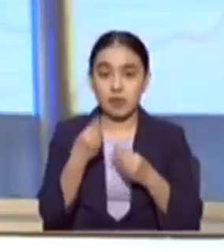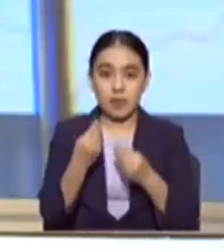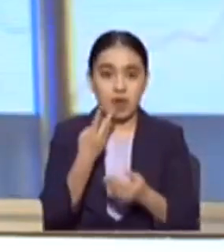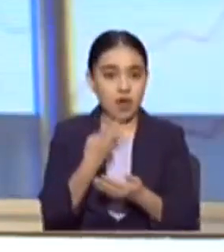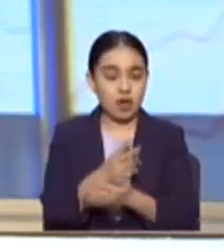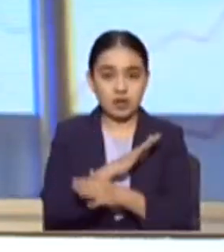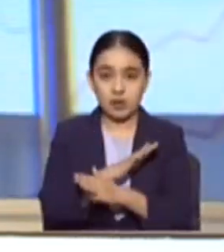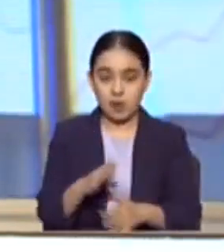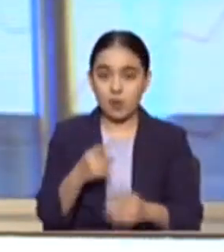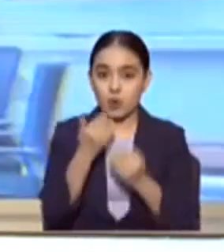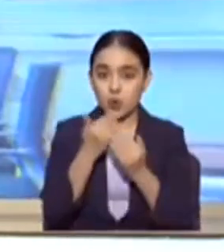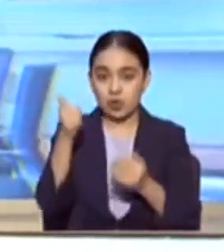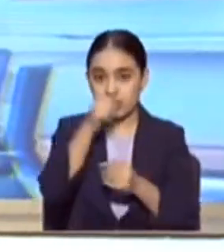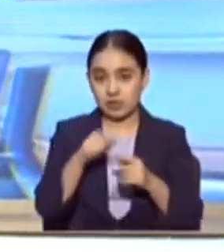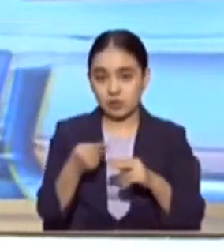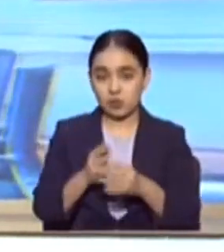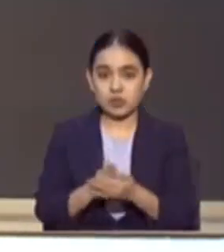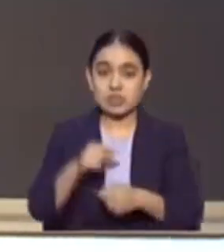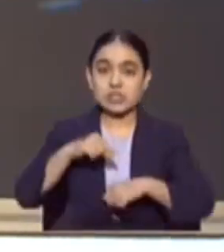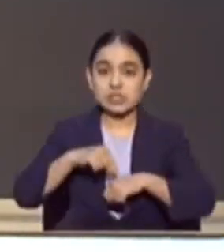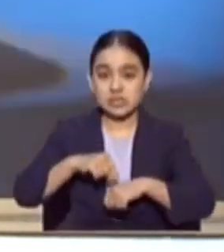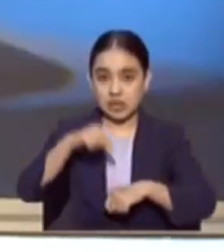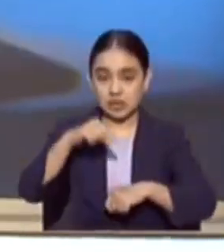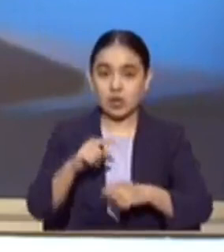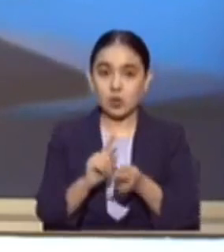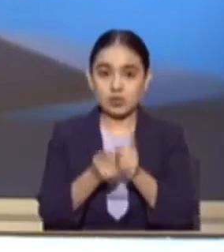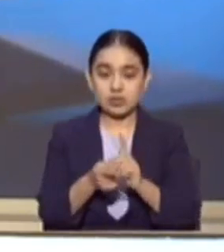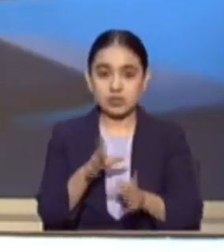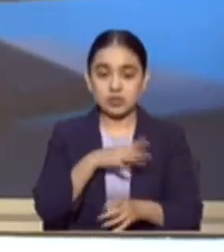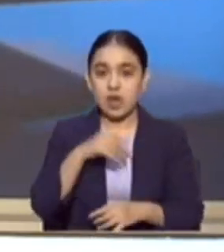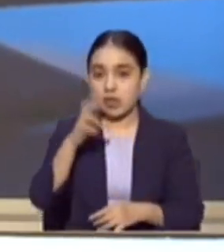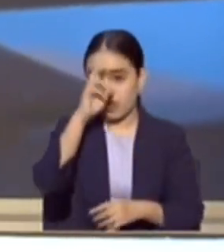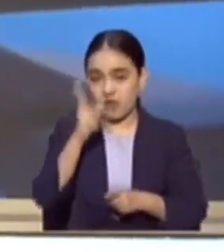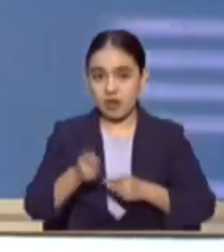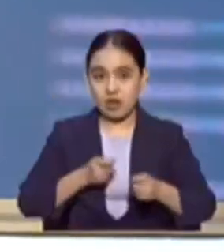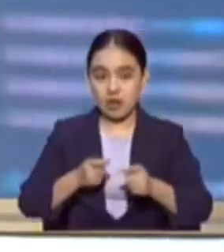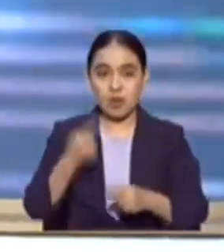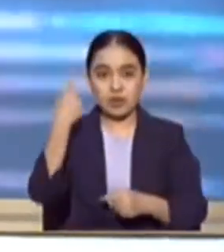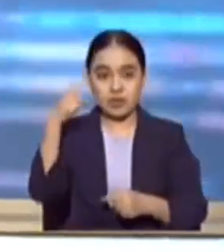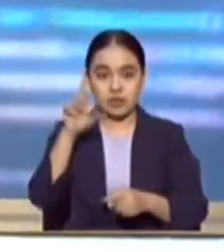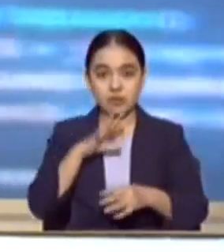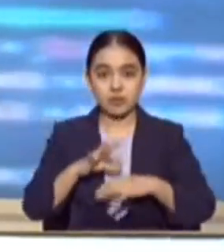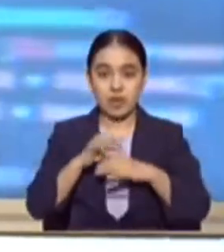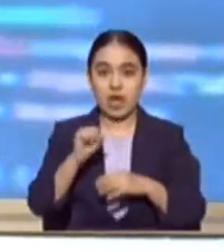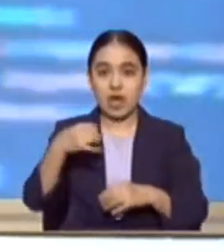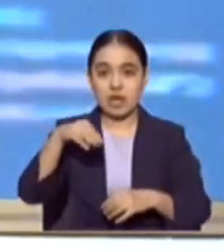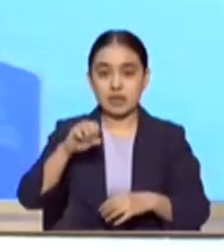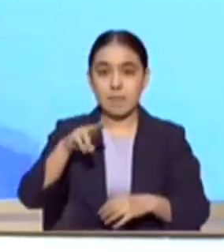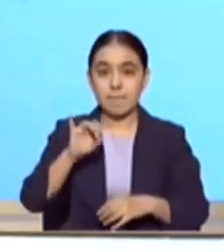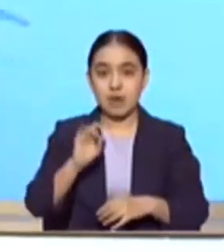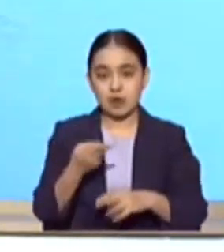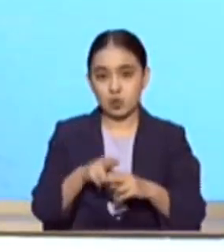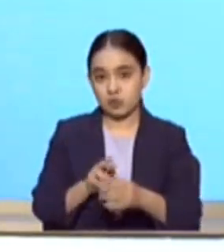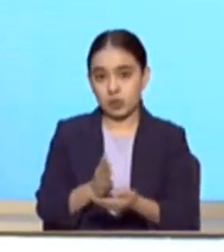berilganiga qaramasdan, so'nggi yillarda ushbu soha sezilarli darajada o'zgardi. Davlatimiz rahbari tashabbusi bilan tashkil etilgan IT park esa